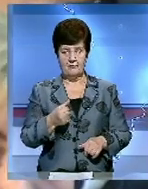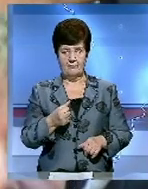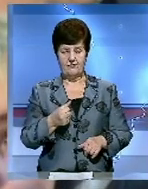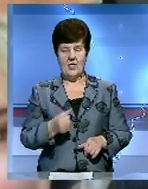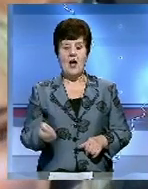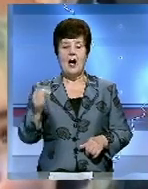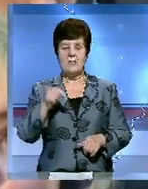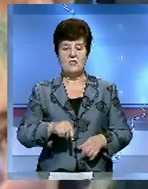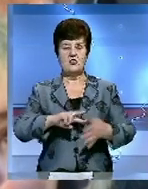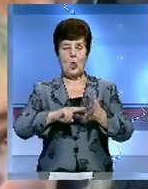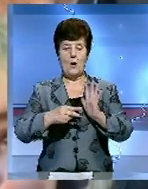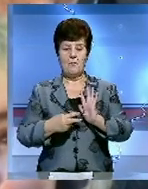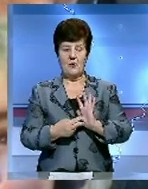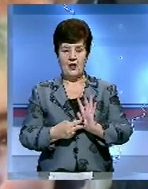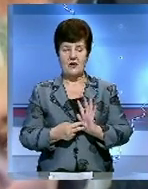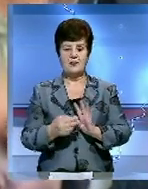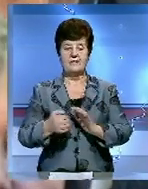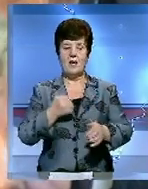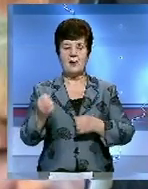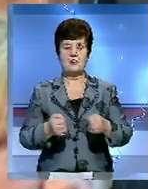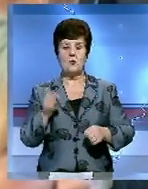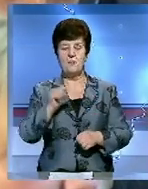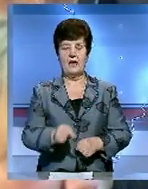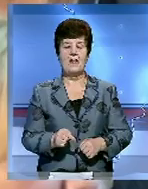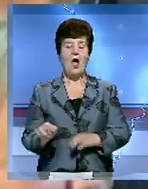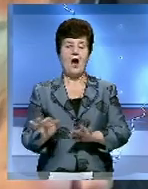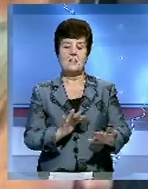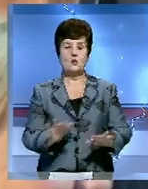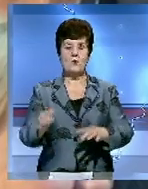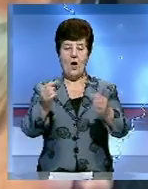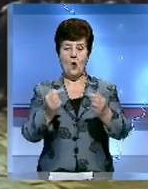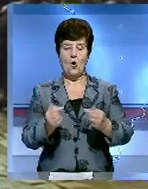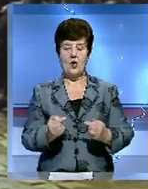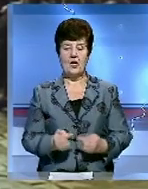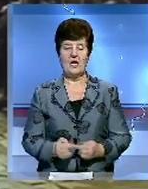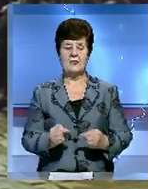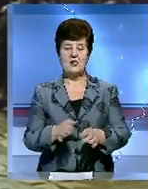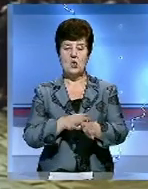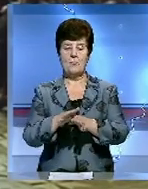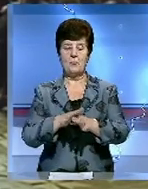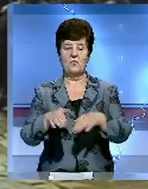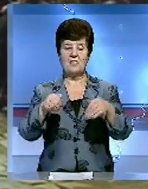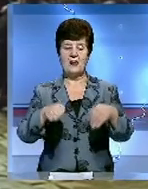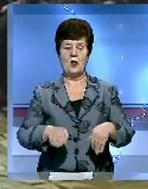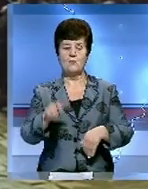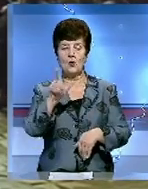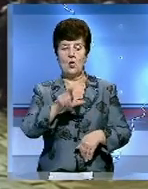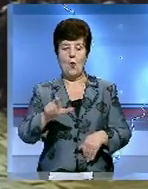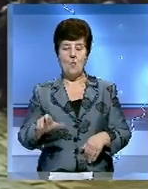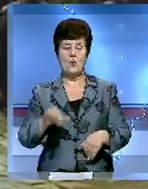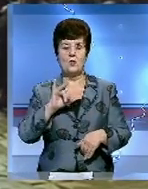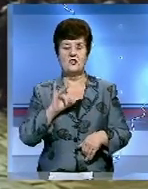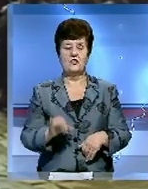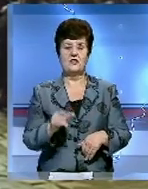plan se angajează prin acțiuni concrete, să promovează drepturile omului și să